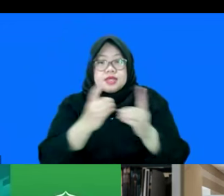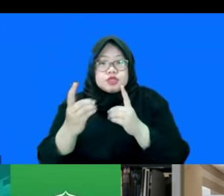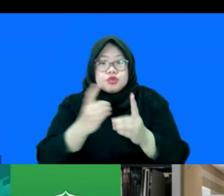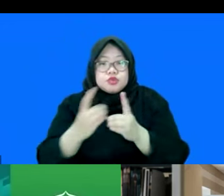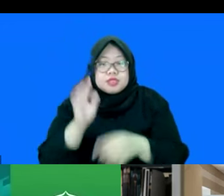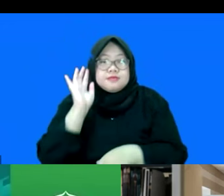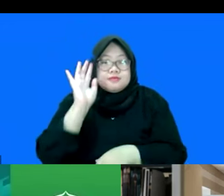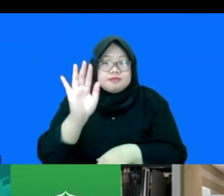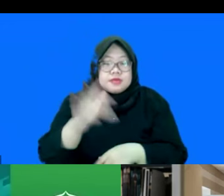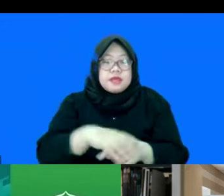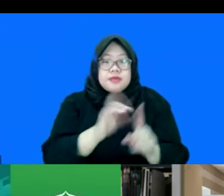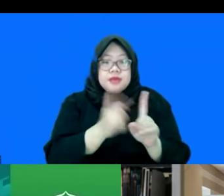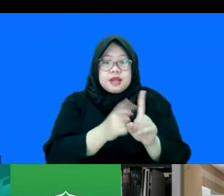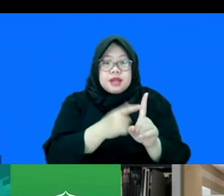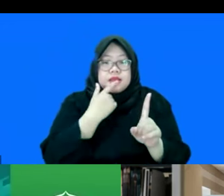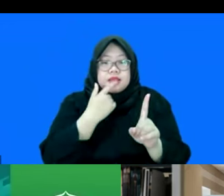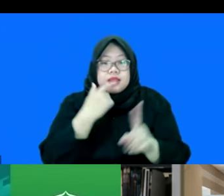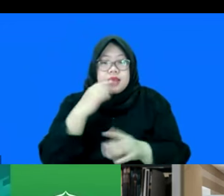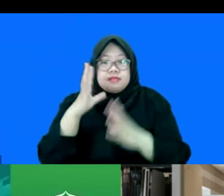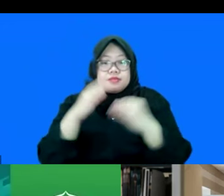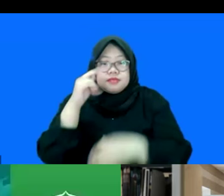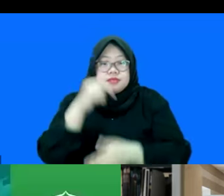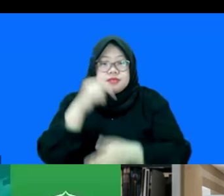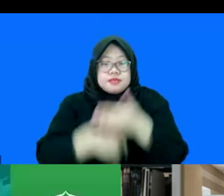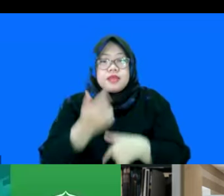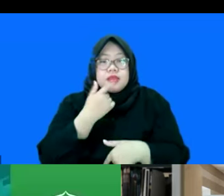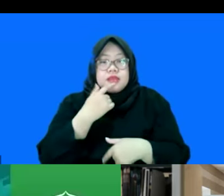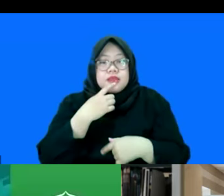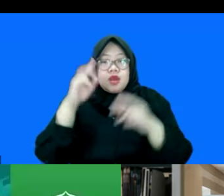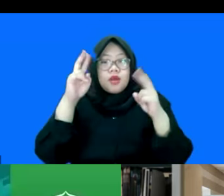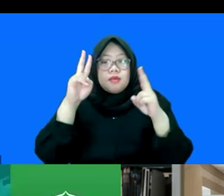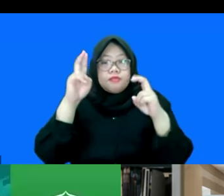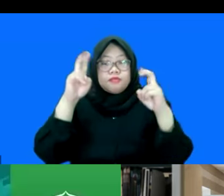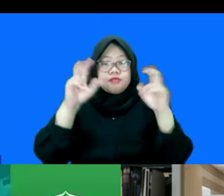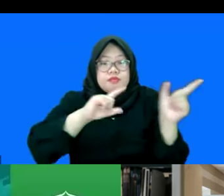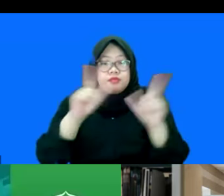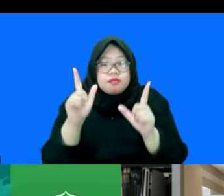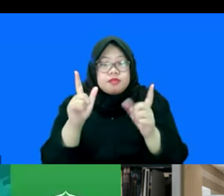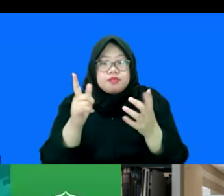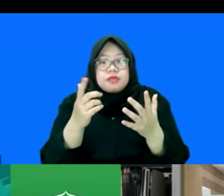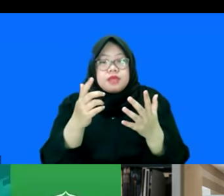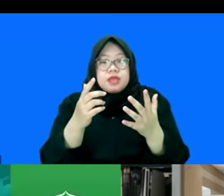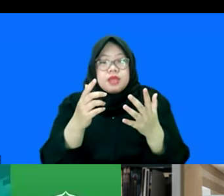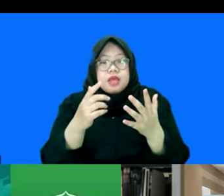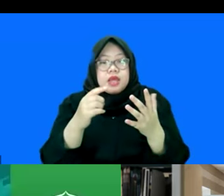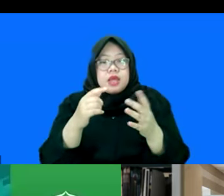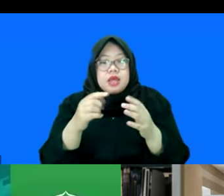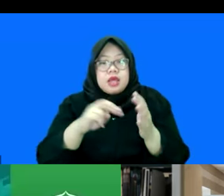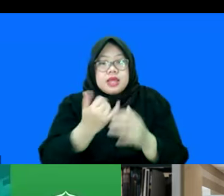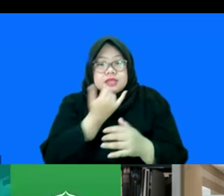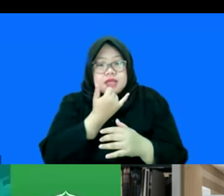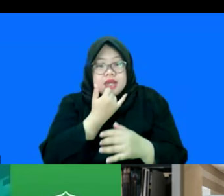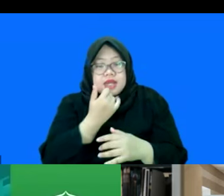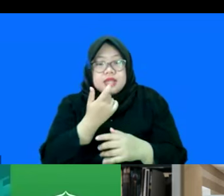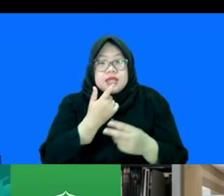Yang pertama akan membahas lebih jauh terkait dengan miskonsepsi keadilan restoratif dalam RUU Polri dan rekomendasi